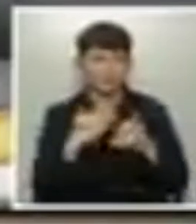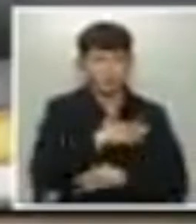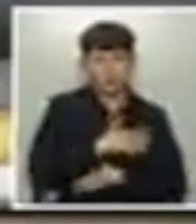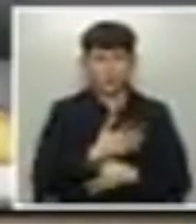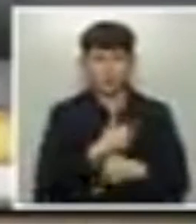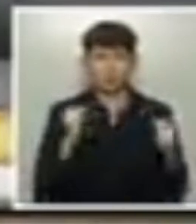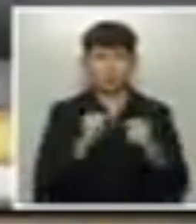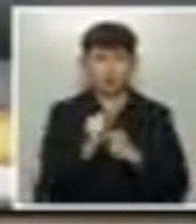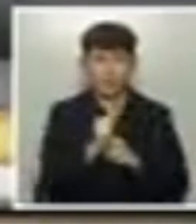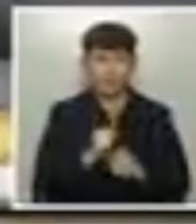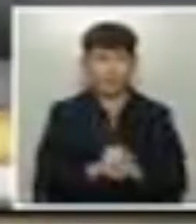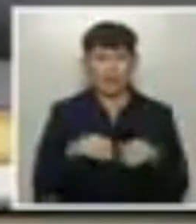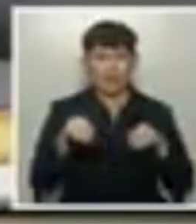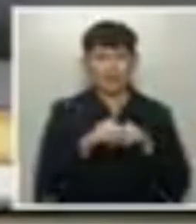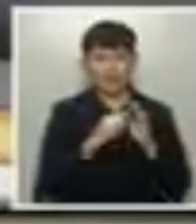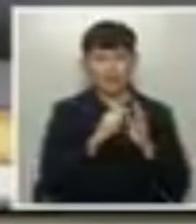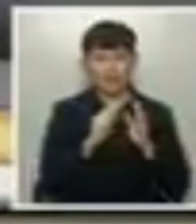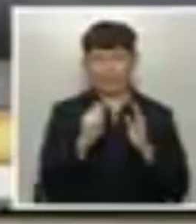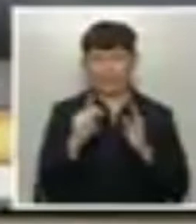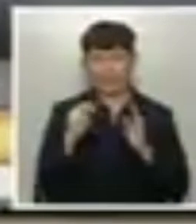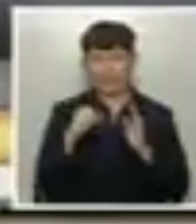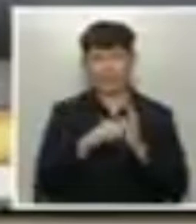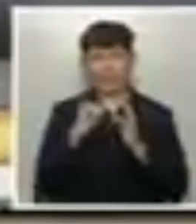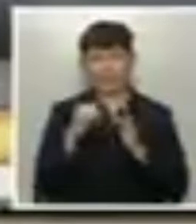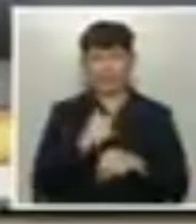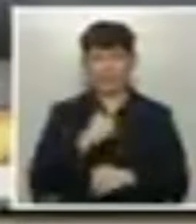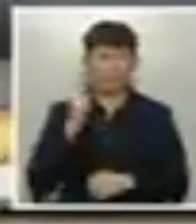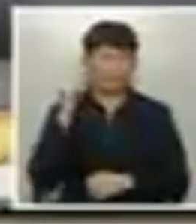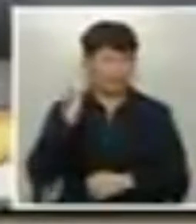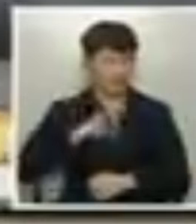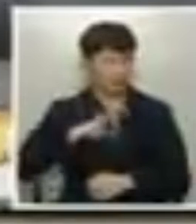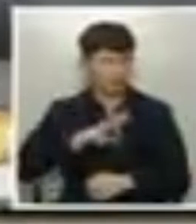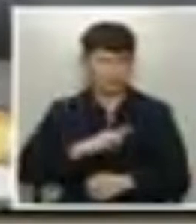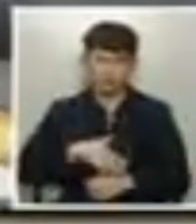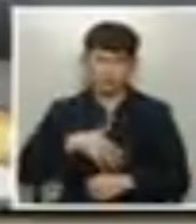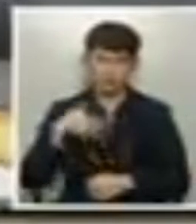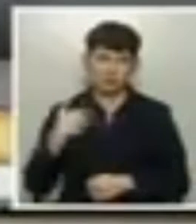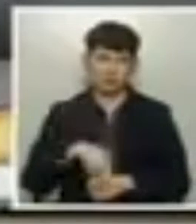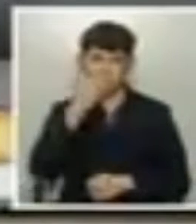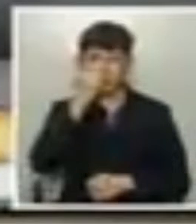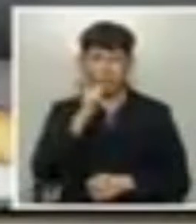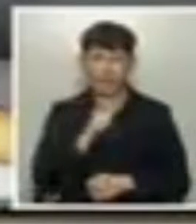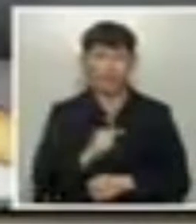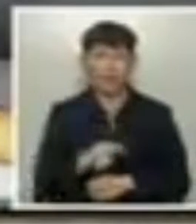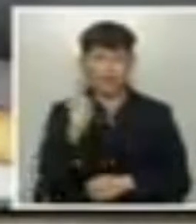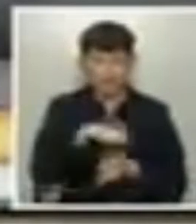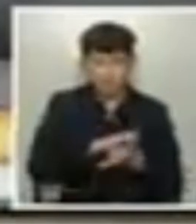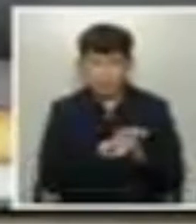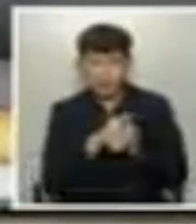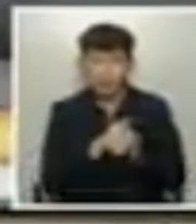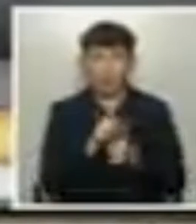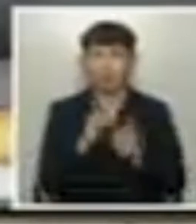คะดิฉันติดตามข่าวและรู้สึกสลดหดหู่ใจนะคะเพราะผู้กระทำเนี่ยเป็นเจ้าหน้าที่ของรัฐนะ